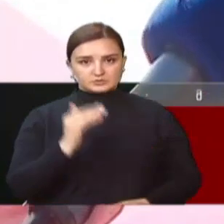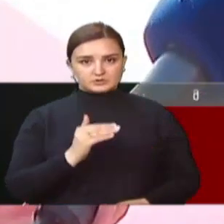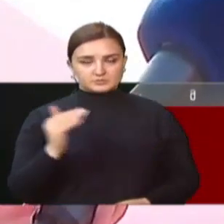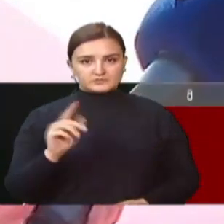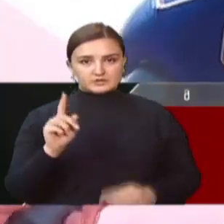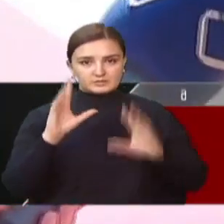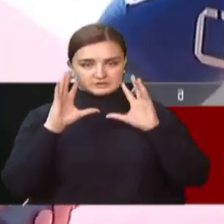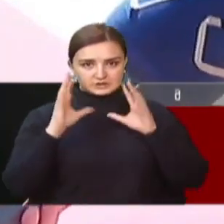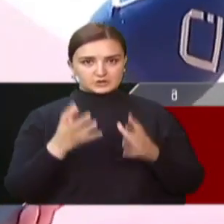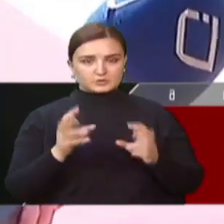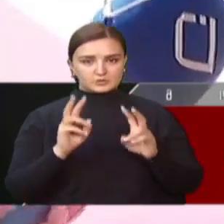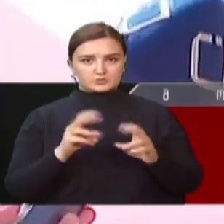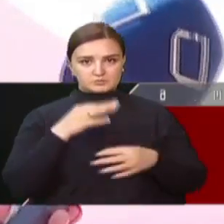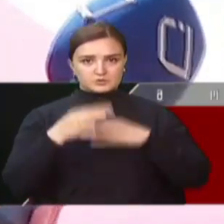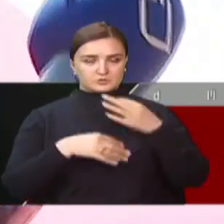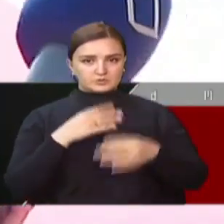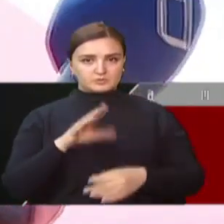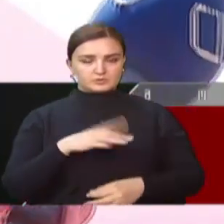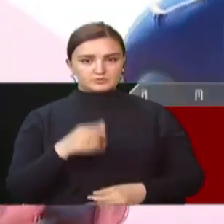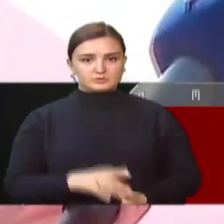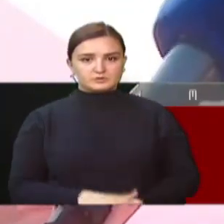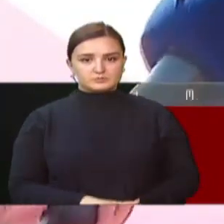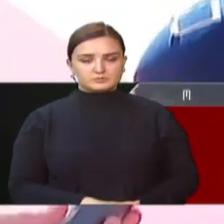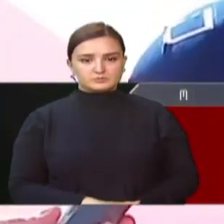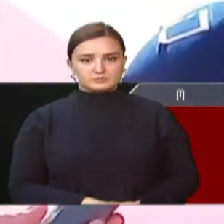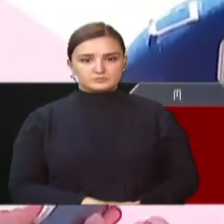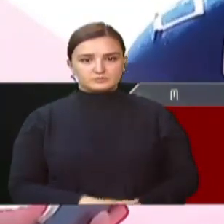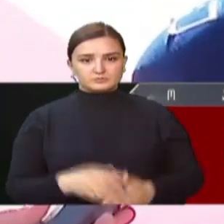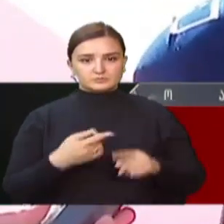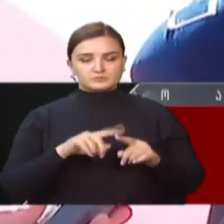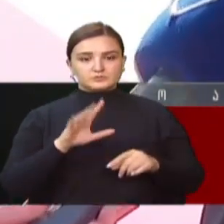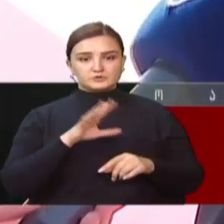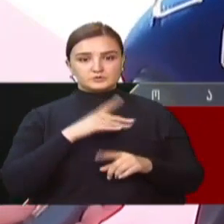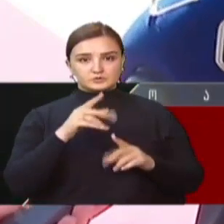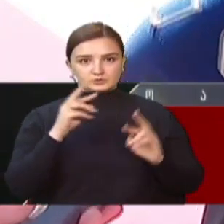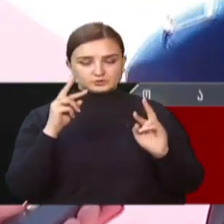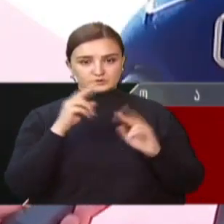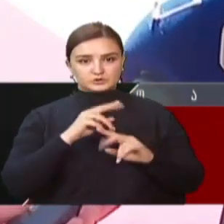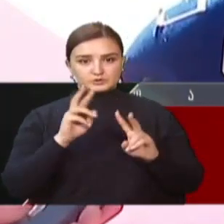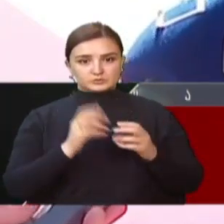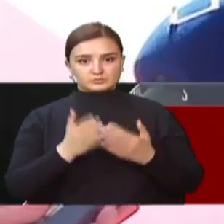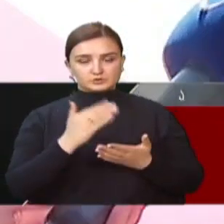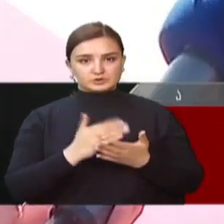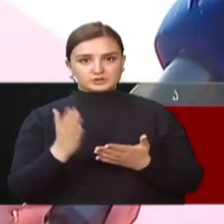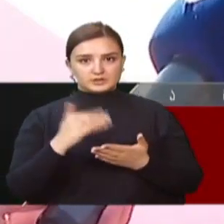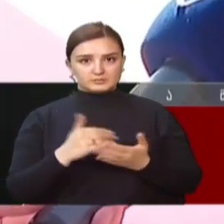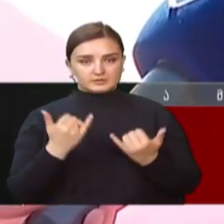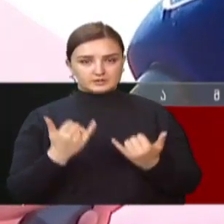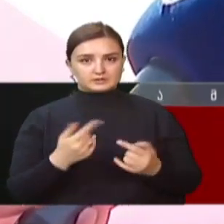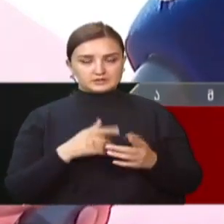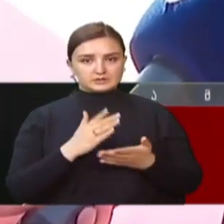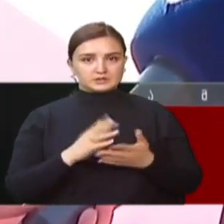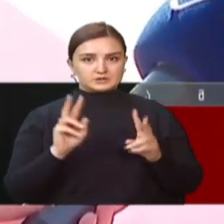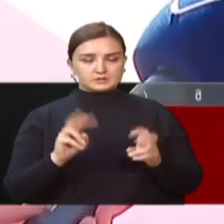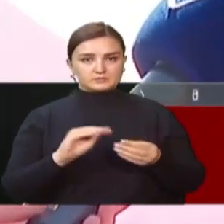რაიმე სერიოზული ასე ვთქვათ რეაგირება მოეხდინათ ეს იყო შეცდომა და ჩვენ ამ შეცდომის შედეგებს ვიმკით დღესაც ეს არის